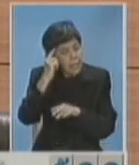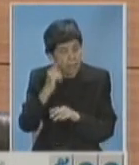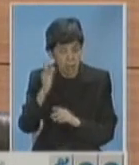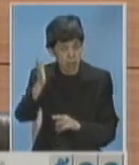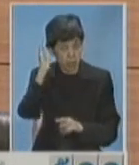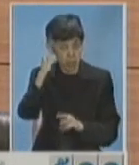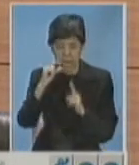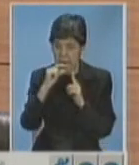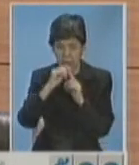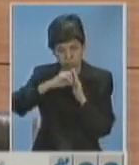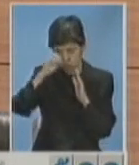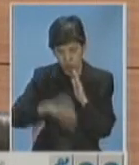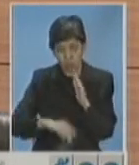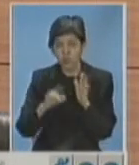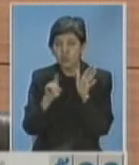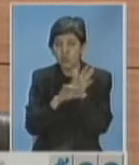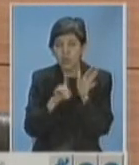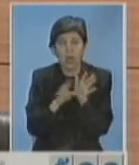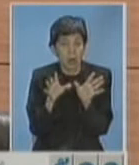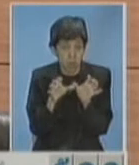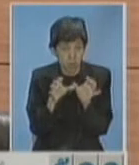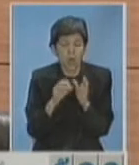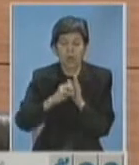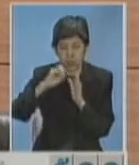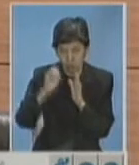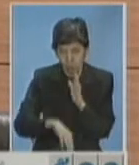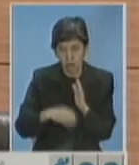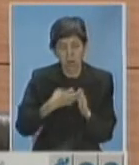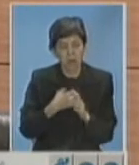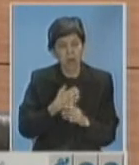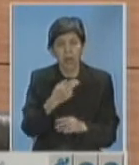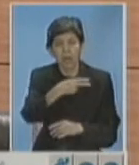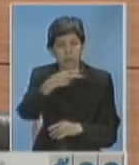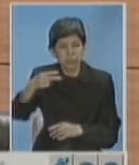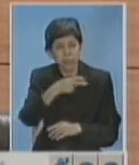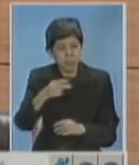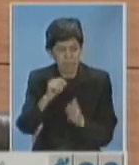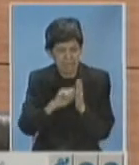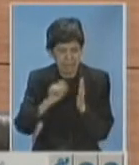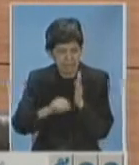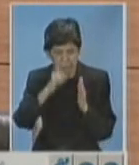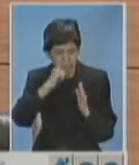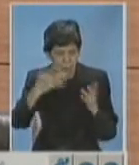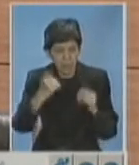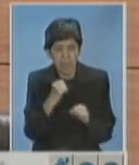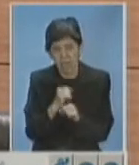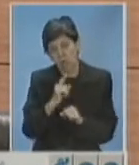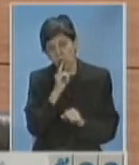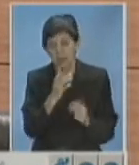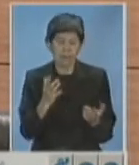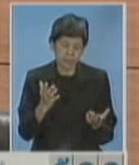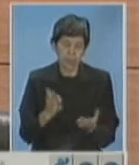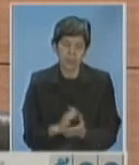ผู้อภิปรายเนี่ยถอนคำพูดคำสุดท้ายคำว่าปูนะครับเพราะว่ากลอนของไทยมันก็ไม่ได้เขียนอย่างนั้นท่านจะกระทบกระเทียบอย่าง